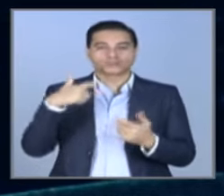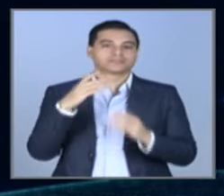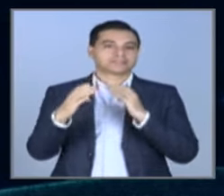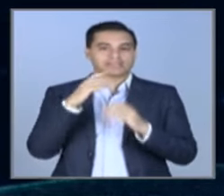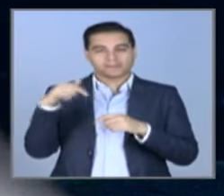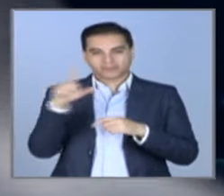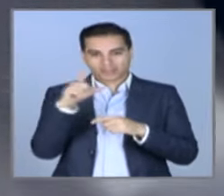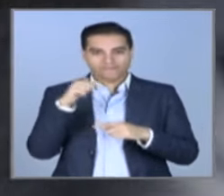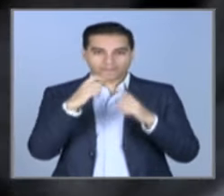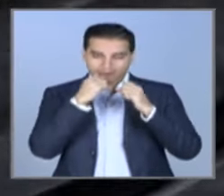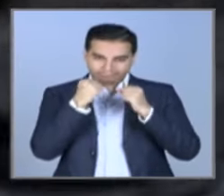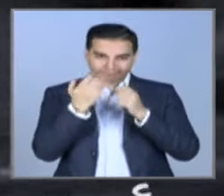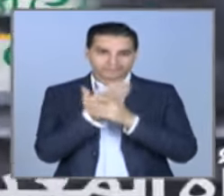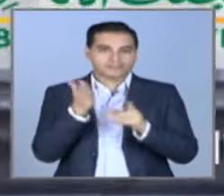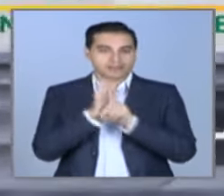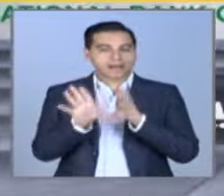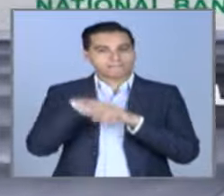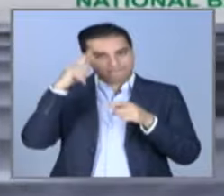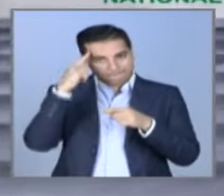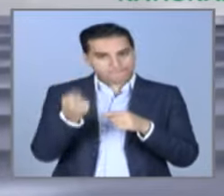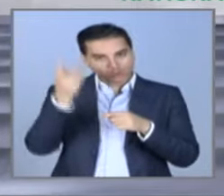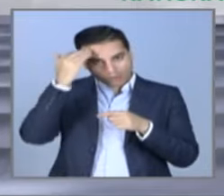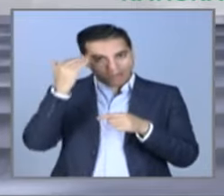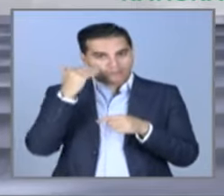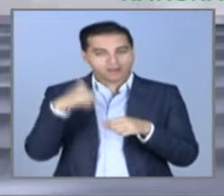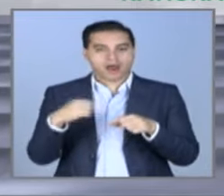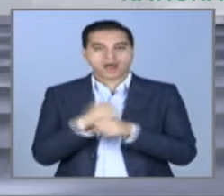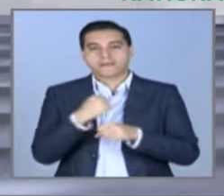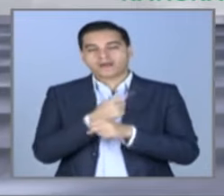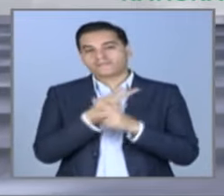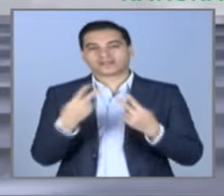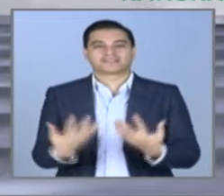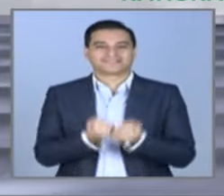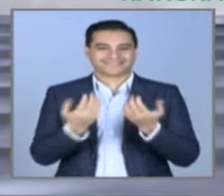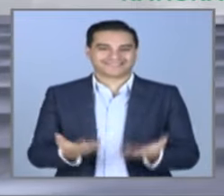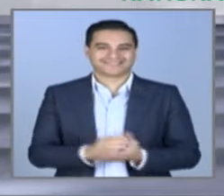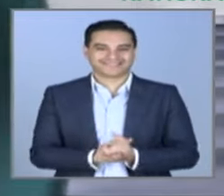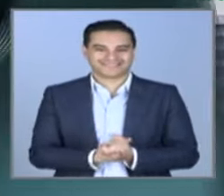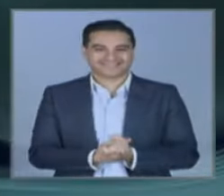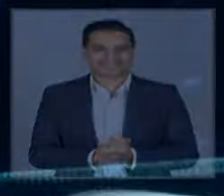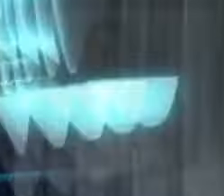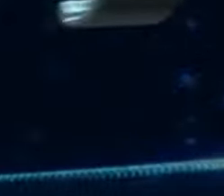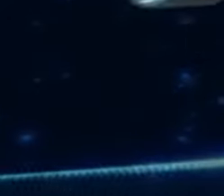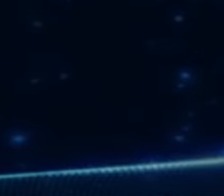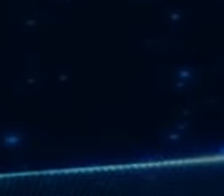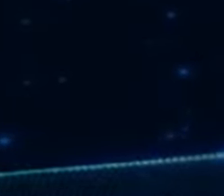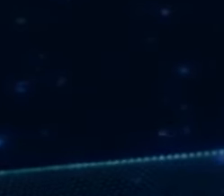160 نقطه في خزنة البنك الأهلي المصري، الداعم الرئيسي لمشروعات المرأة المعيلة في كافة المجالات.